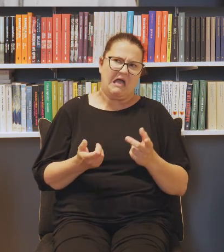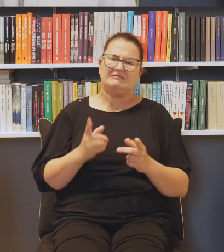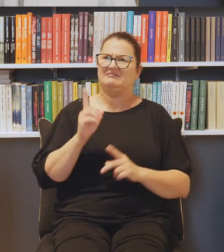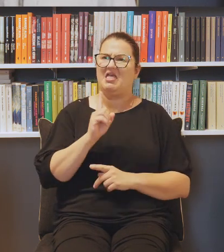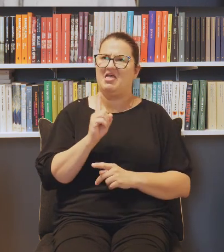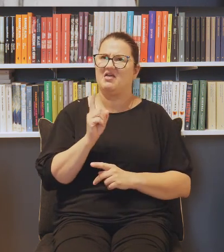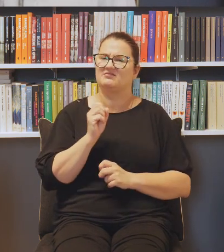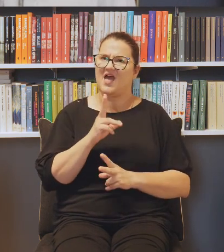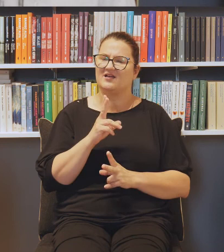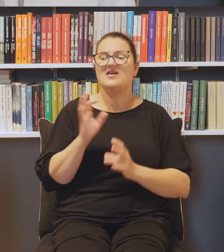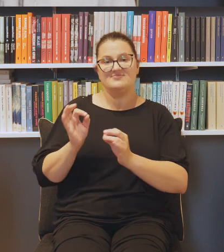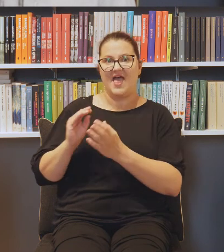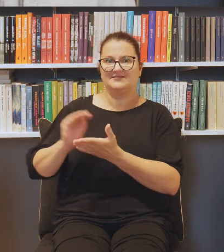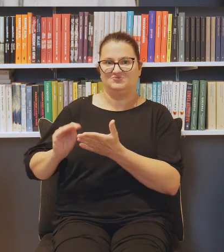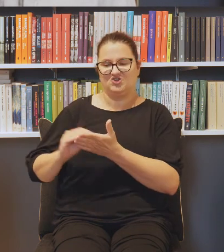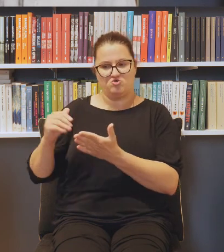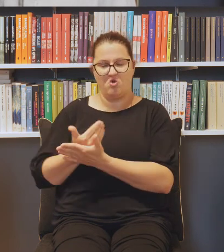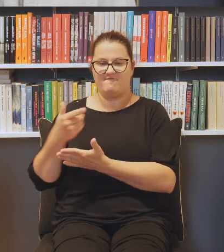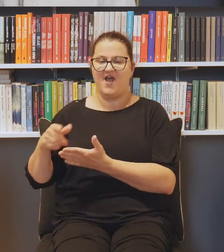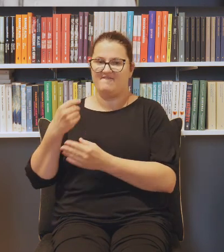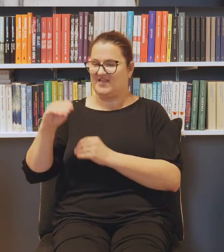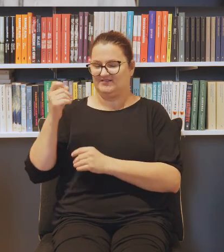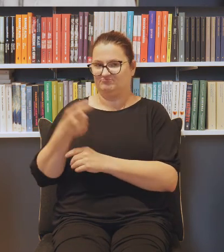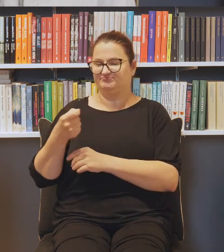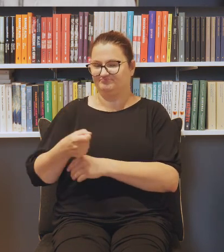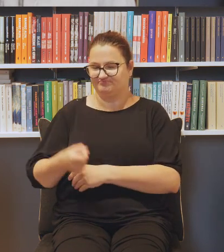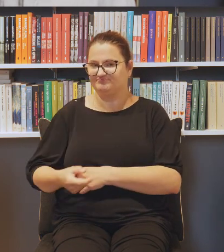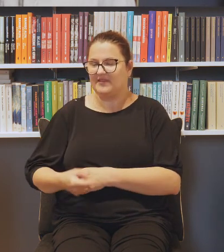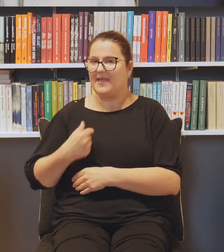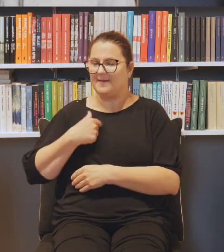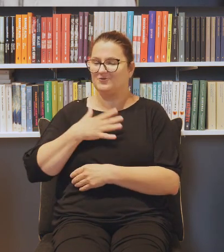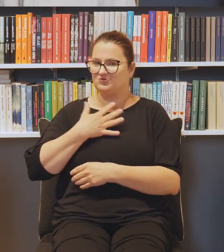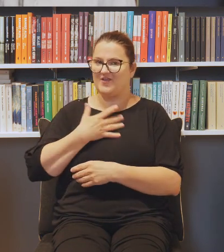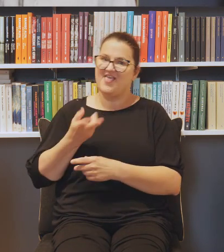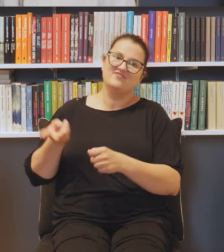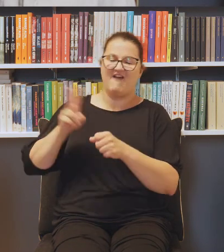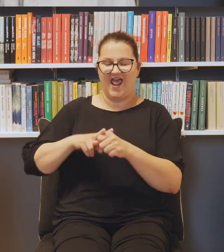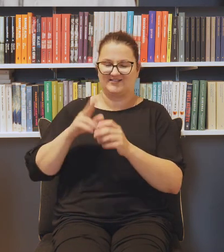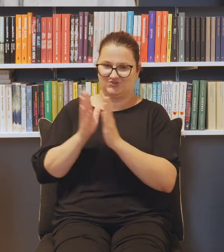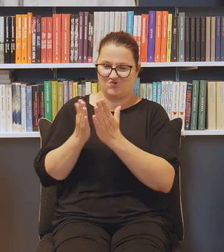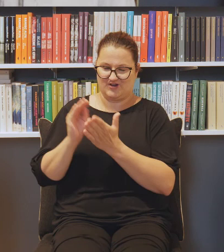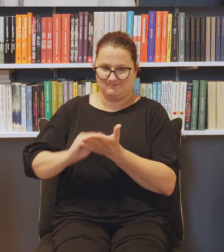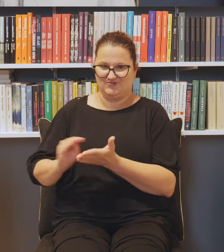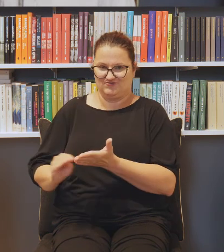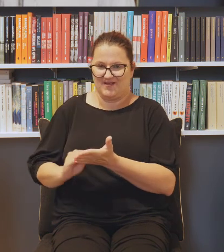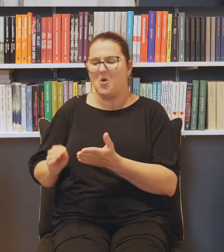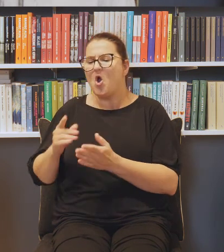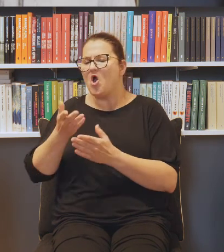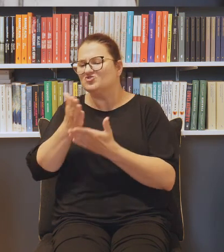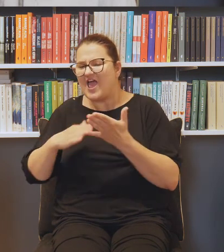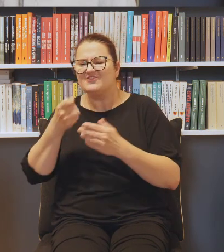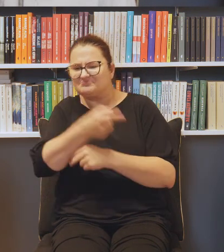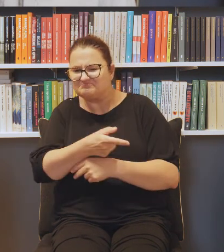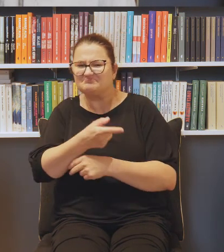Chociaż nie, może teraz jak piszę, to więcej wyrzucam. To znaczy, mam wrażenie, że napisałem dwa razy książkę, bo coś tam wyrzuciłem, coś mi